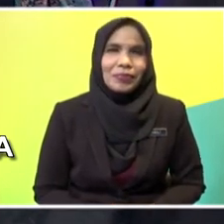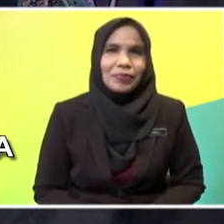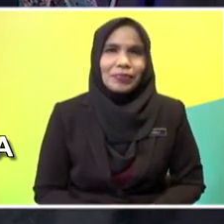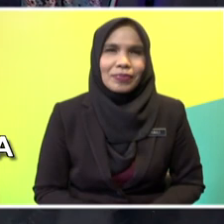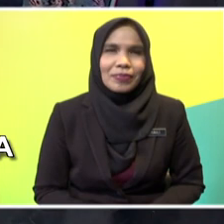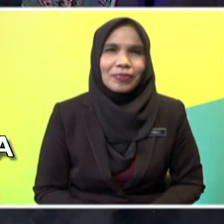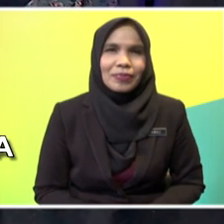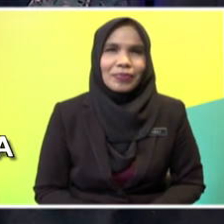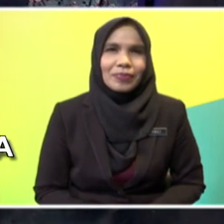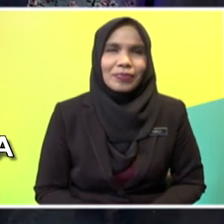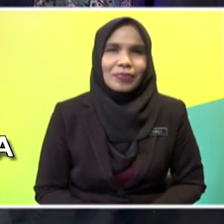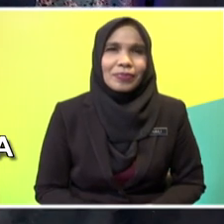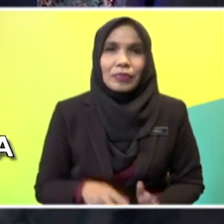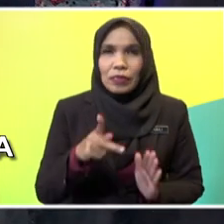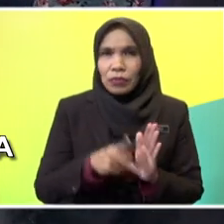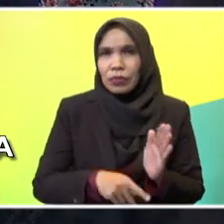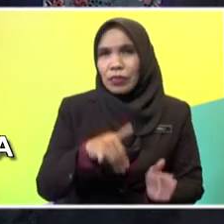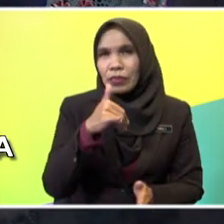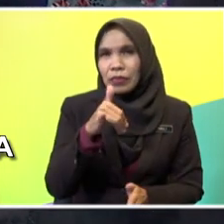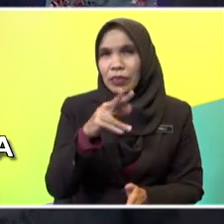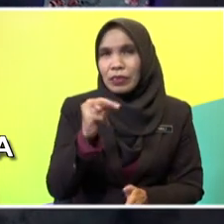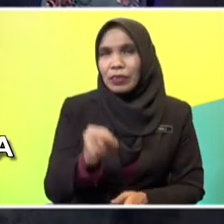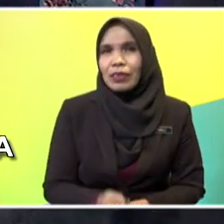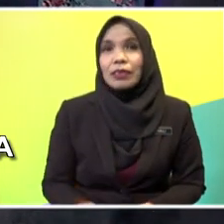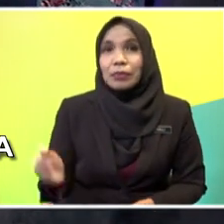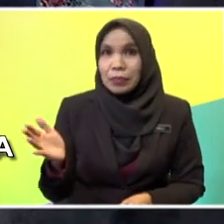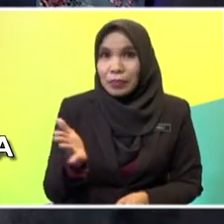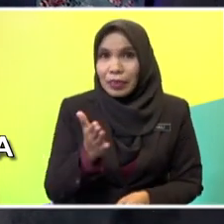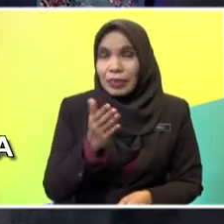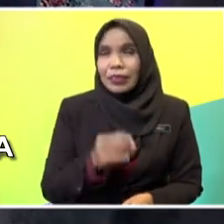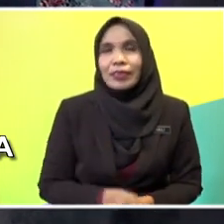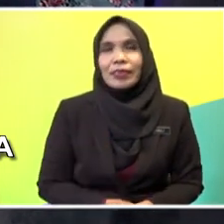Permainan seperti tadi, baling dadu. Okey, kita uji lagi. Baling dadu.